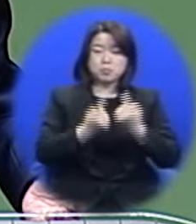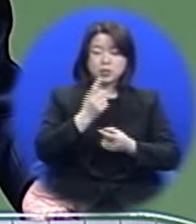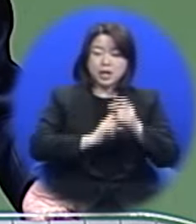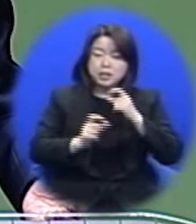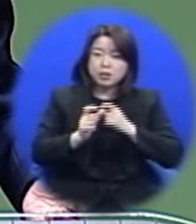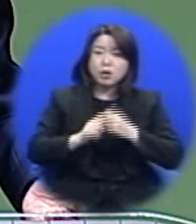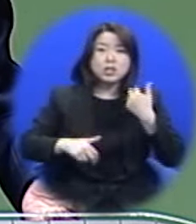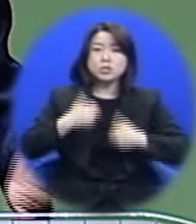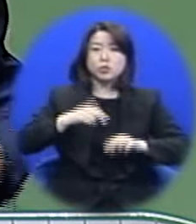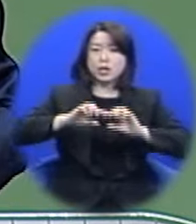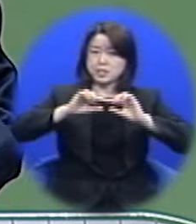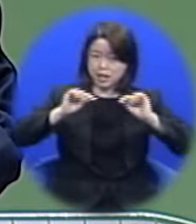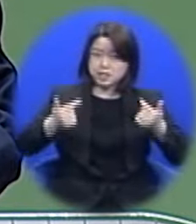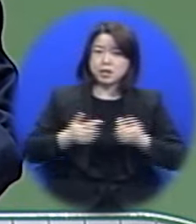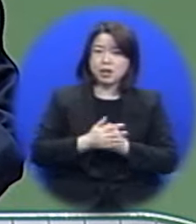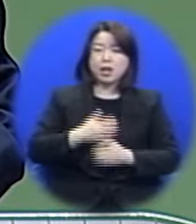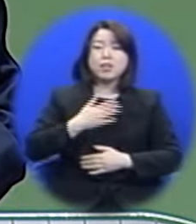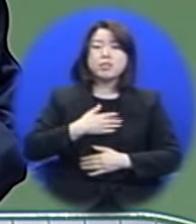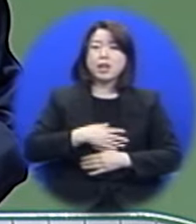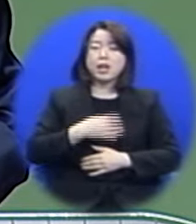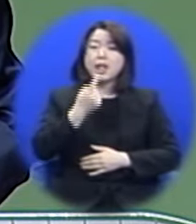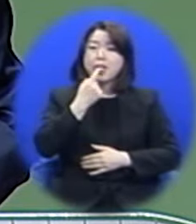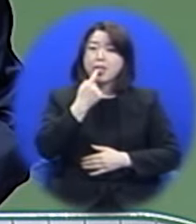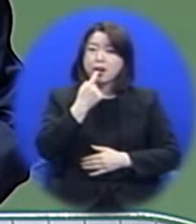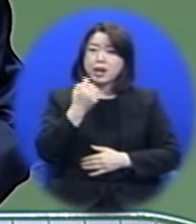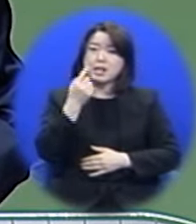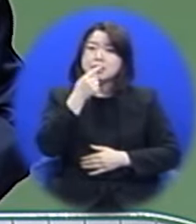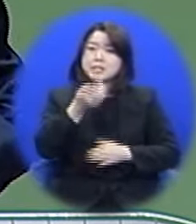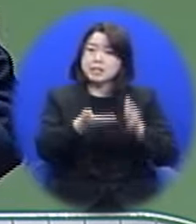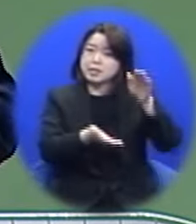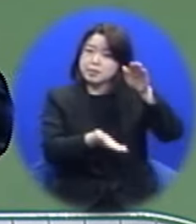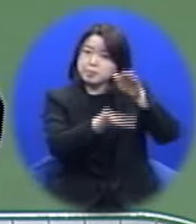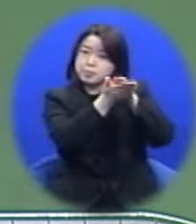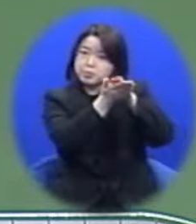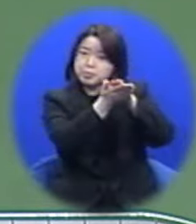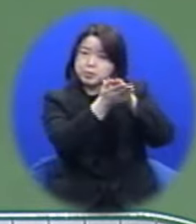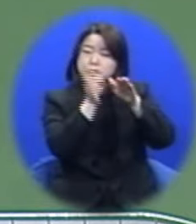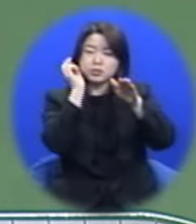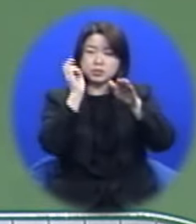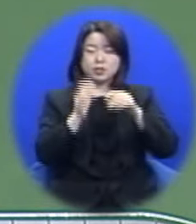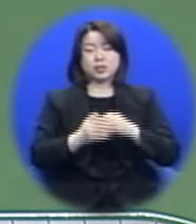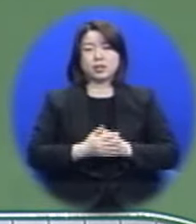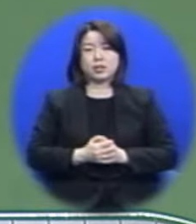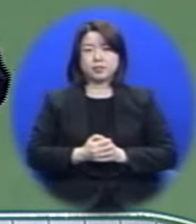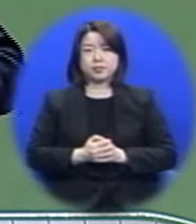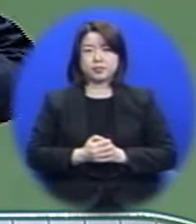아니할 할진대 내 혀가 내 입천장에 붙을지로다.